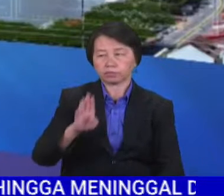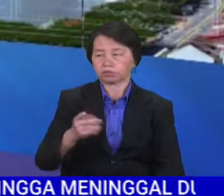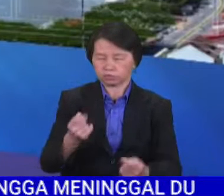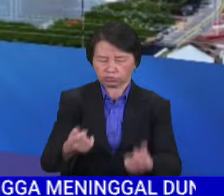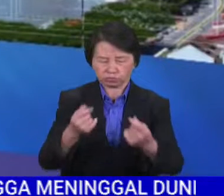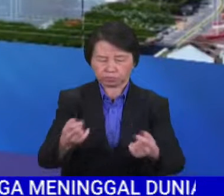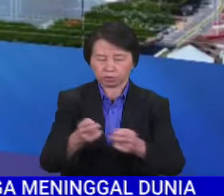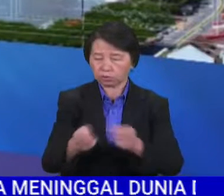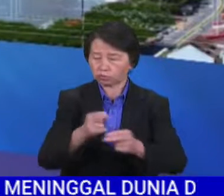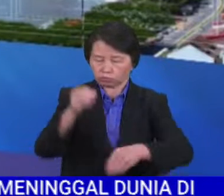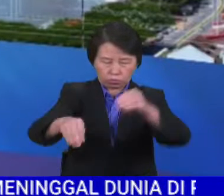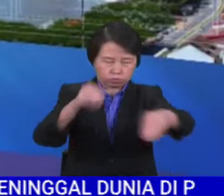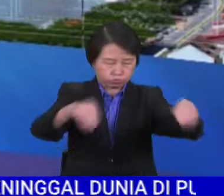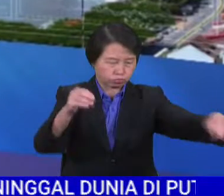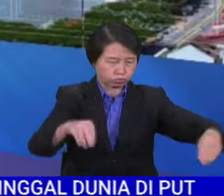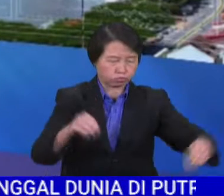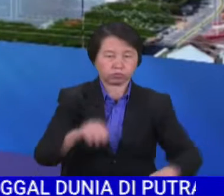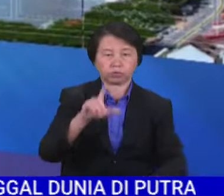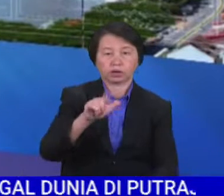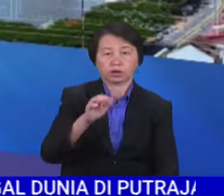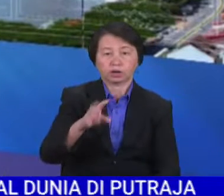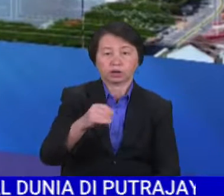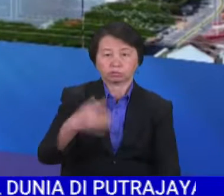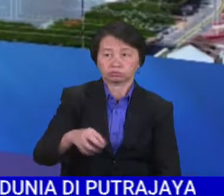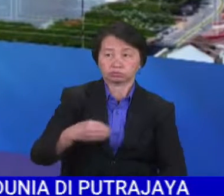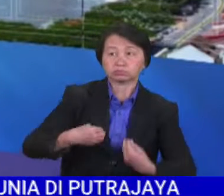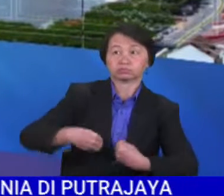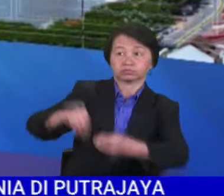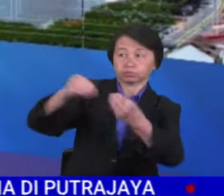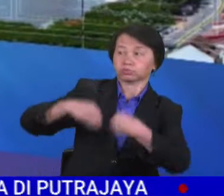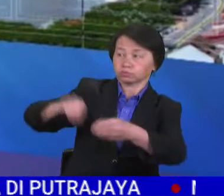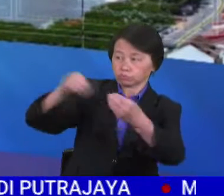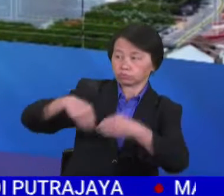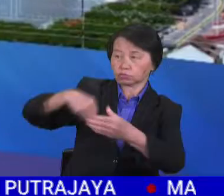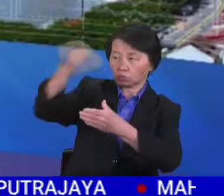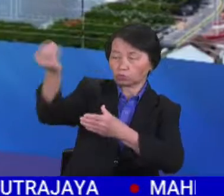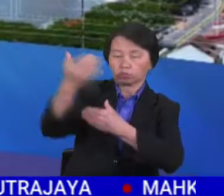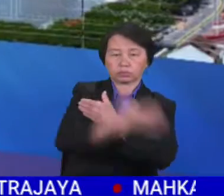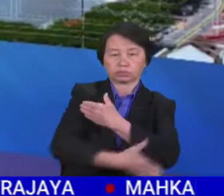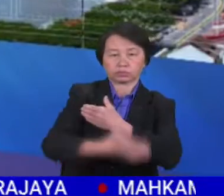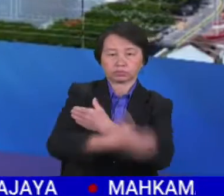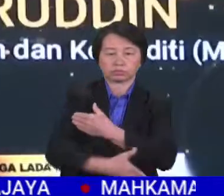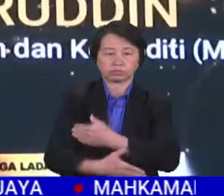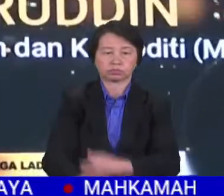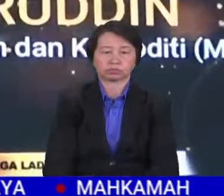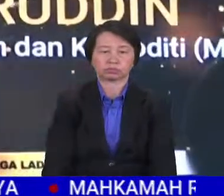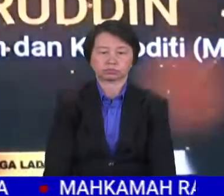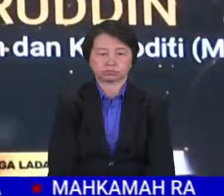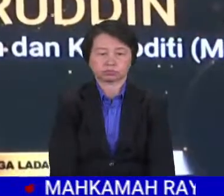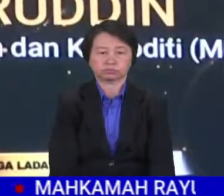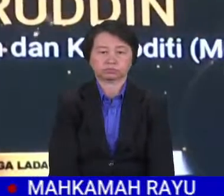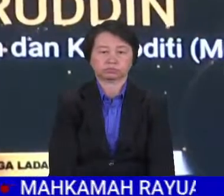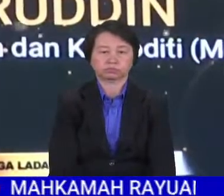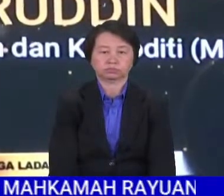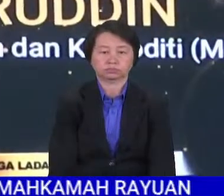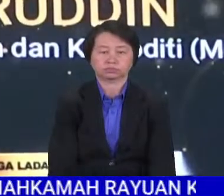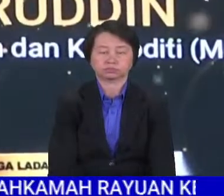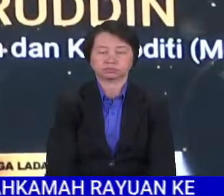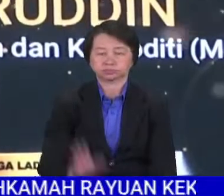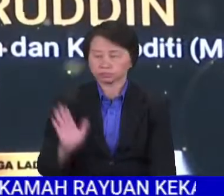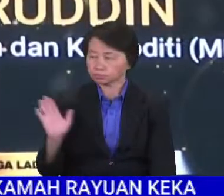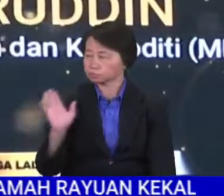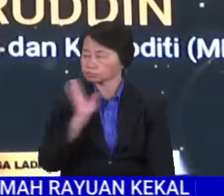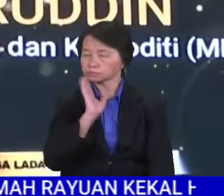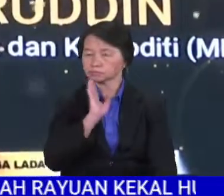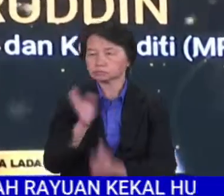mempercepat usaha menanam lada bagi menampung permintaan eksport bekalan lada menurut